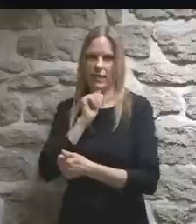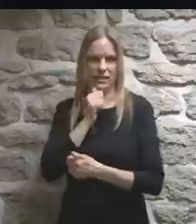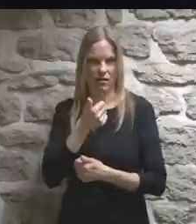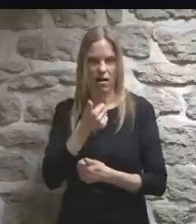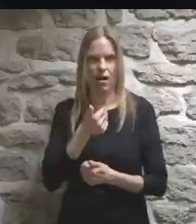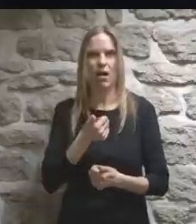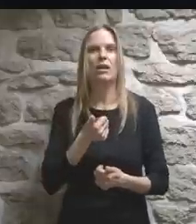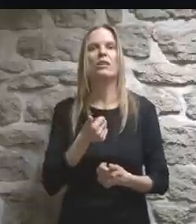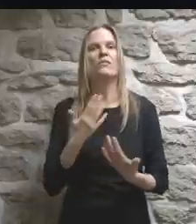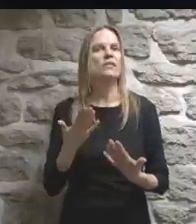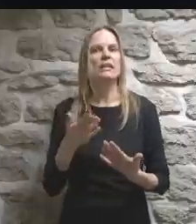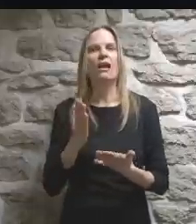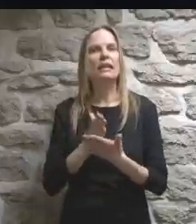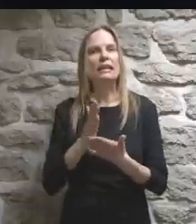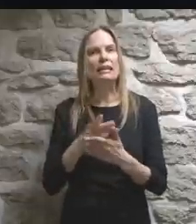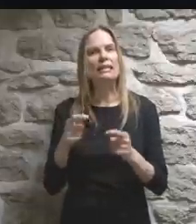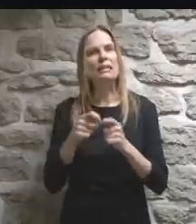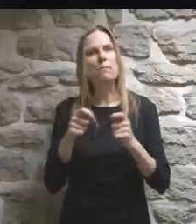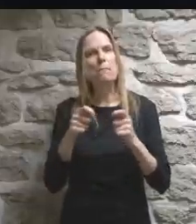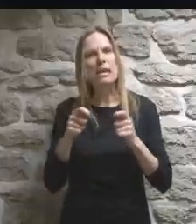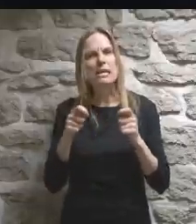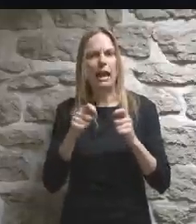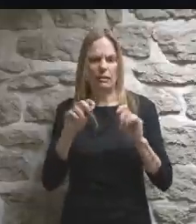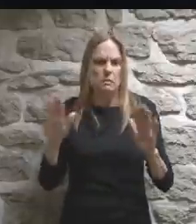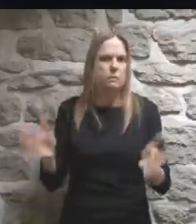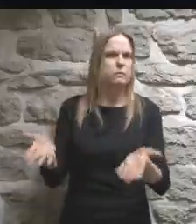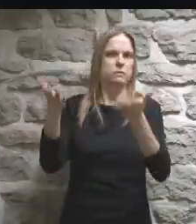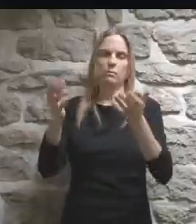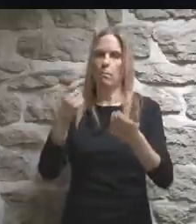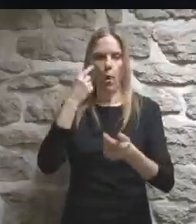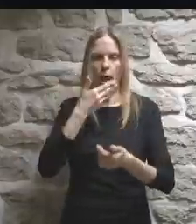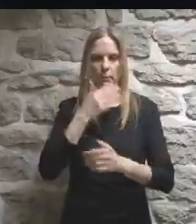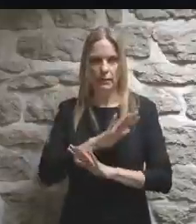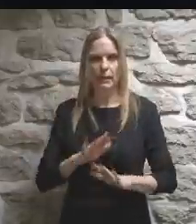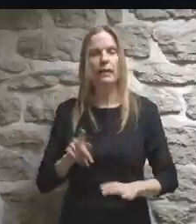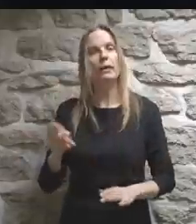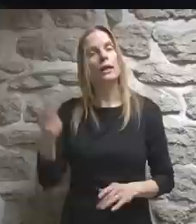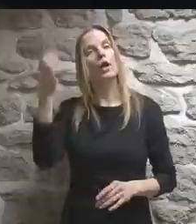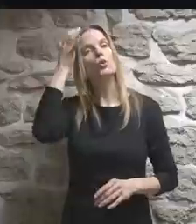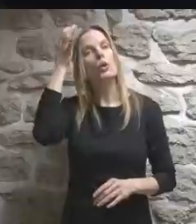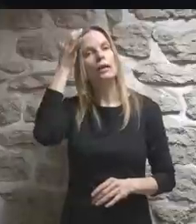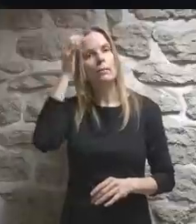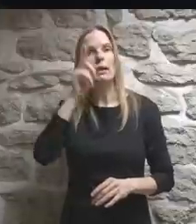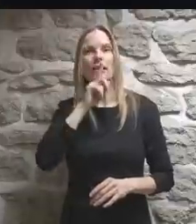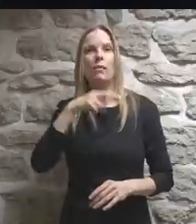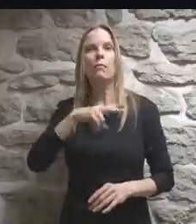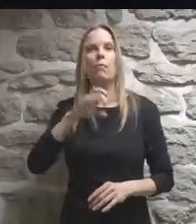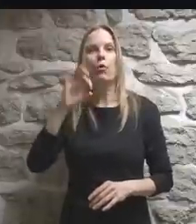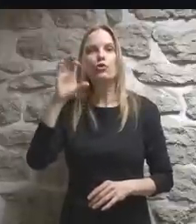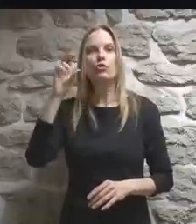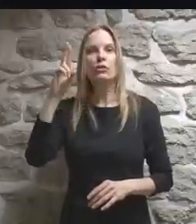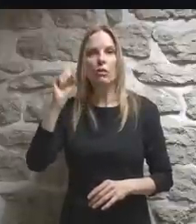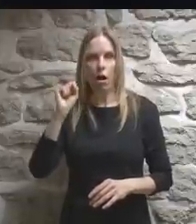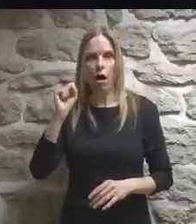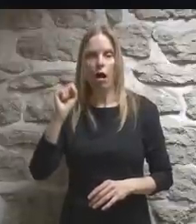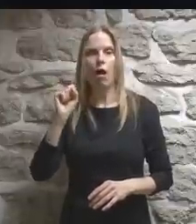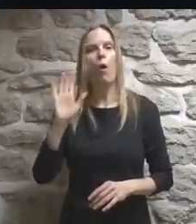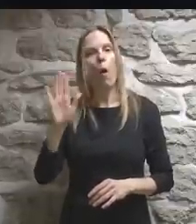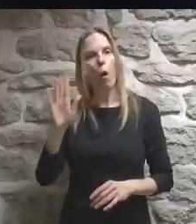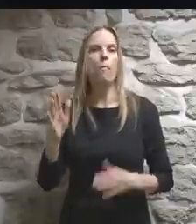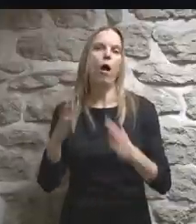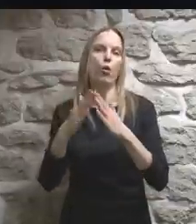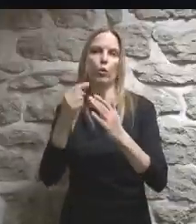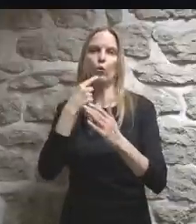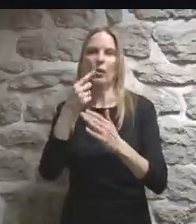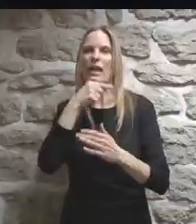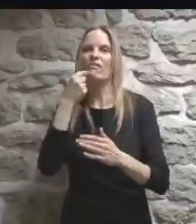mõtet pingeid üles tuua. Julgen meelde tuletada, et ka Jaan Poska kodune keel oli vene keel ja meie ka